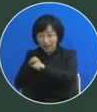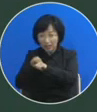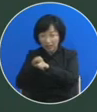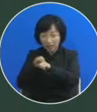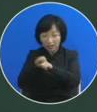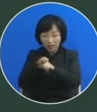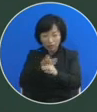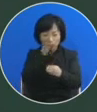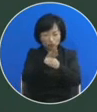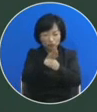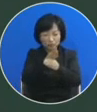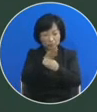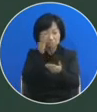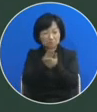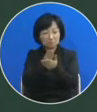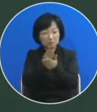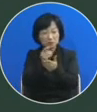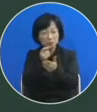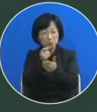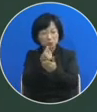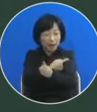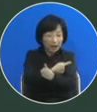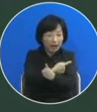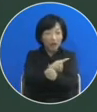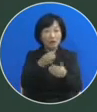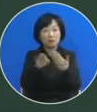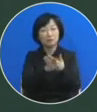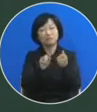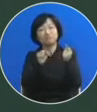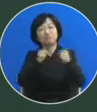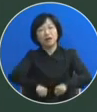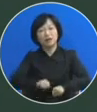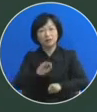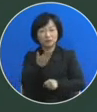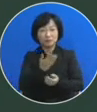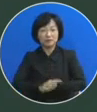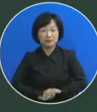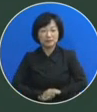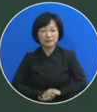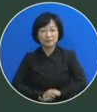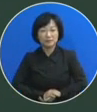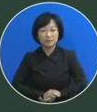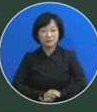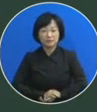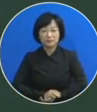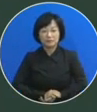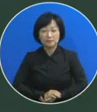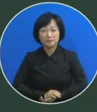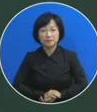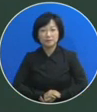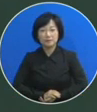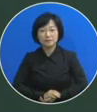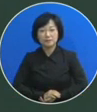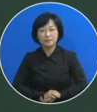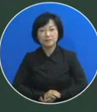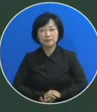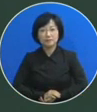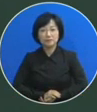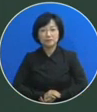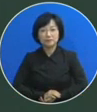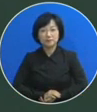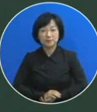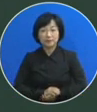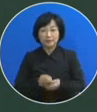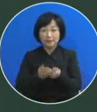central axis is more towards your thinking, then you don't even realize that you're at a loss because of that, and because of that, you also will crumble. 그래서 그리스도로